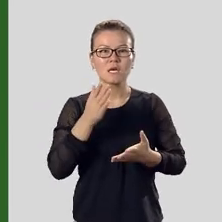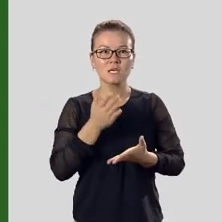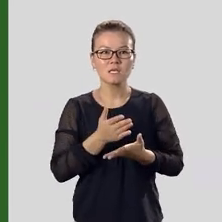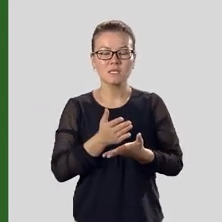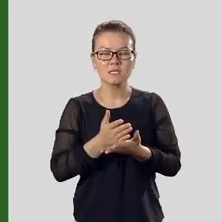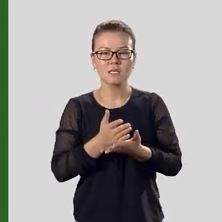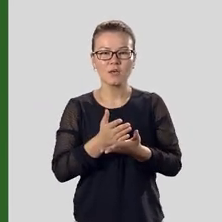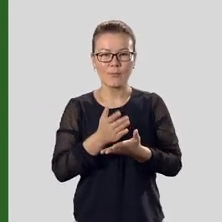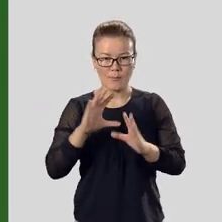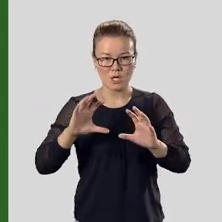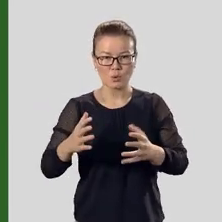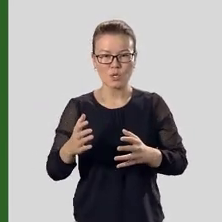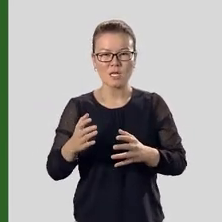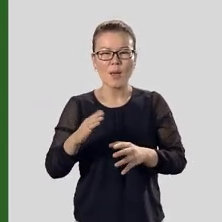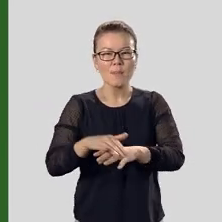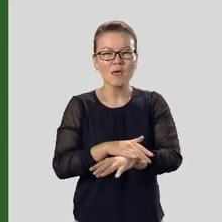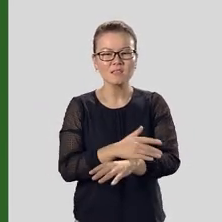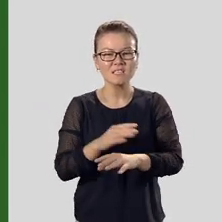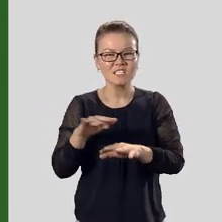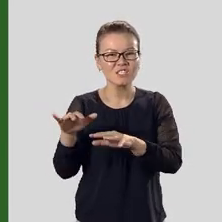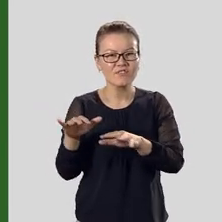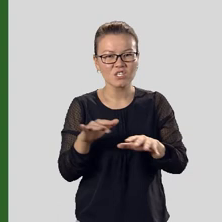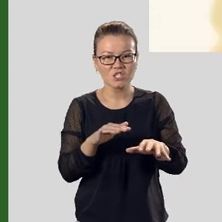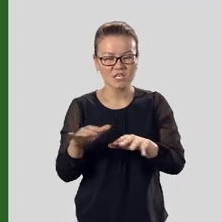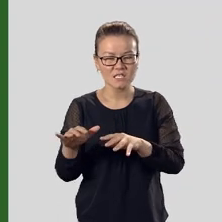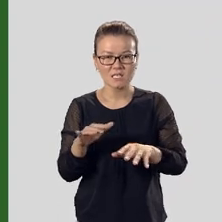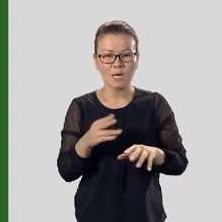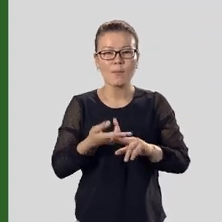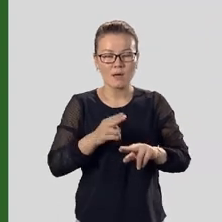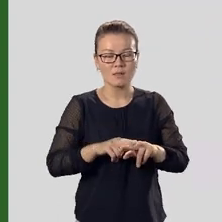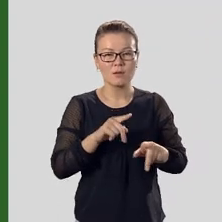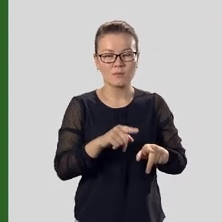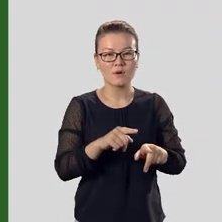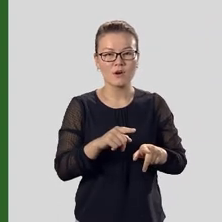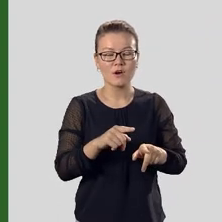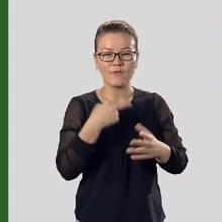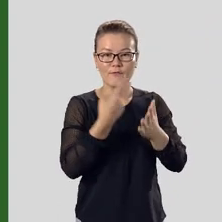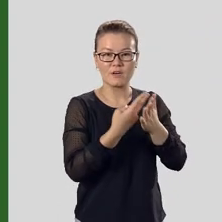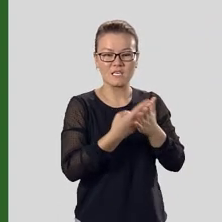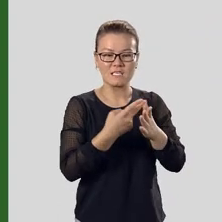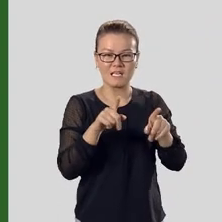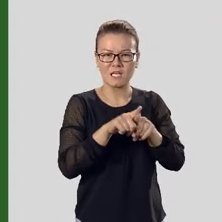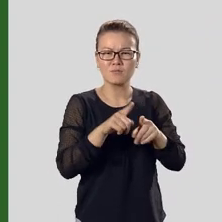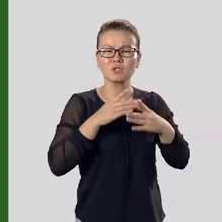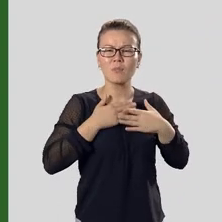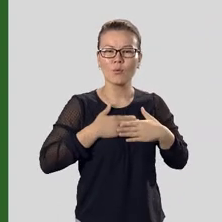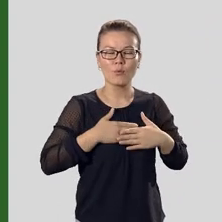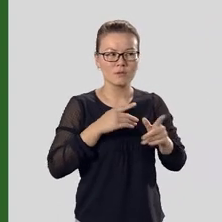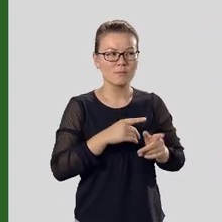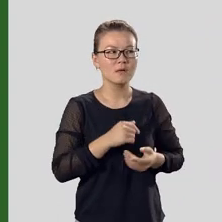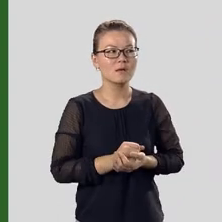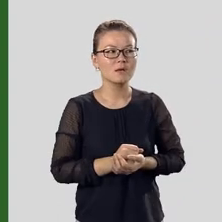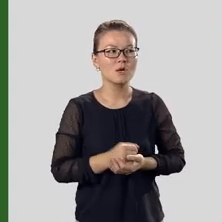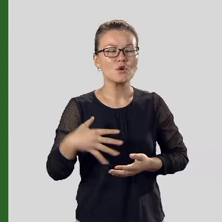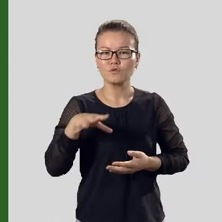медленные движения, и поэтому платформенные области выглядят такими спокойными.